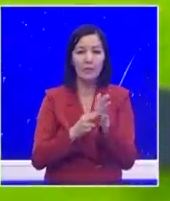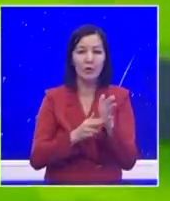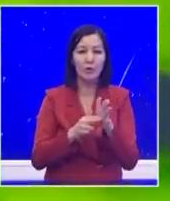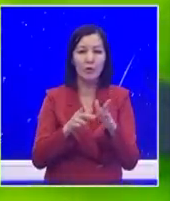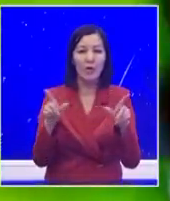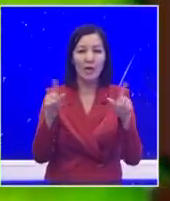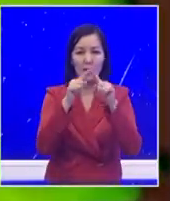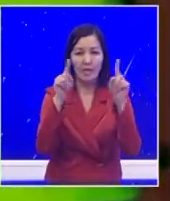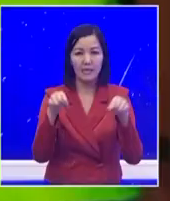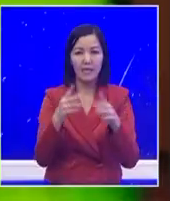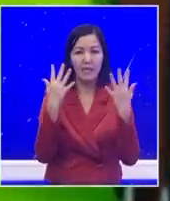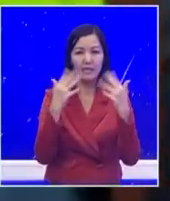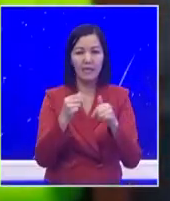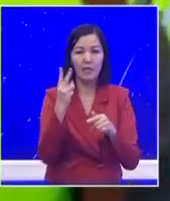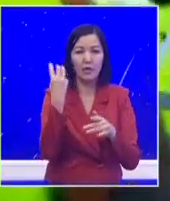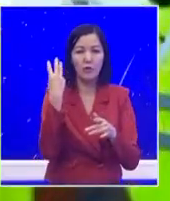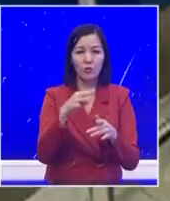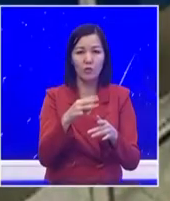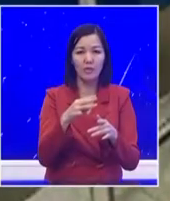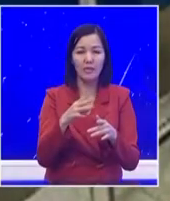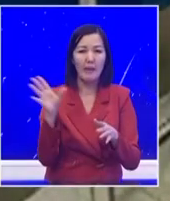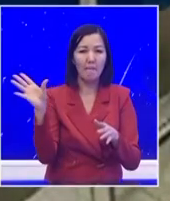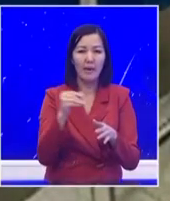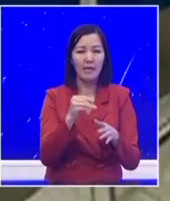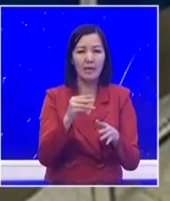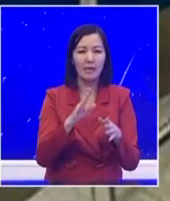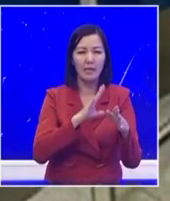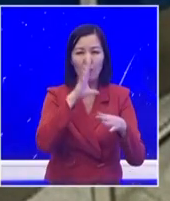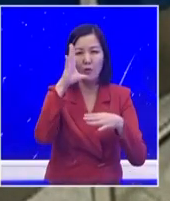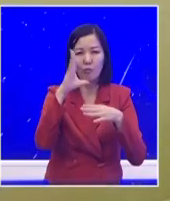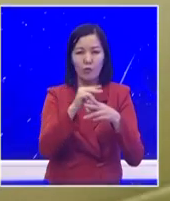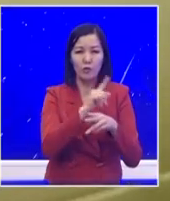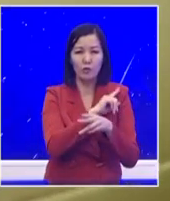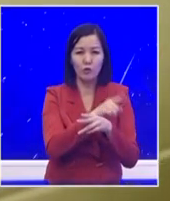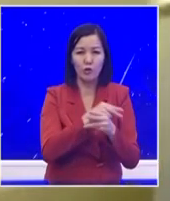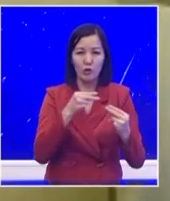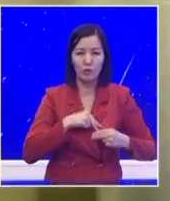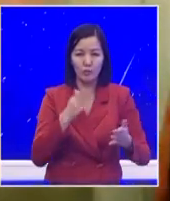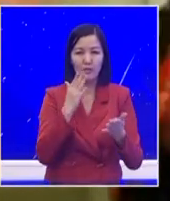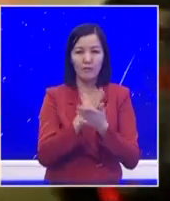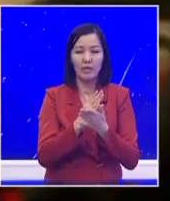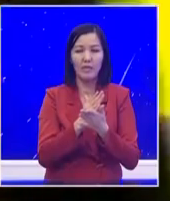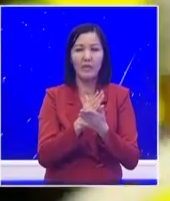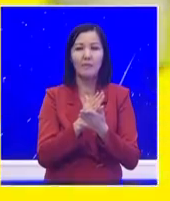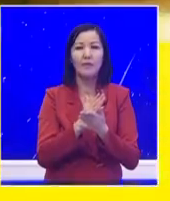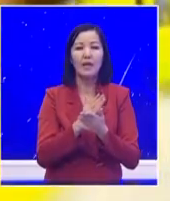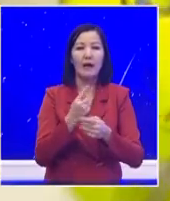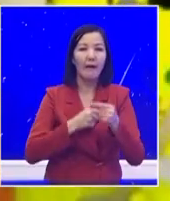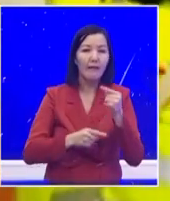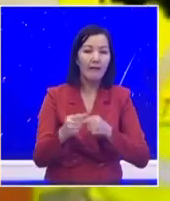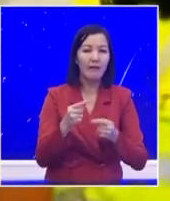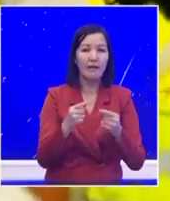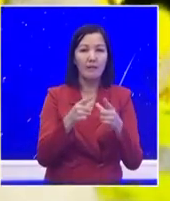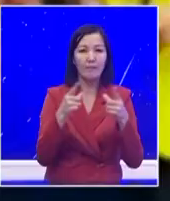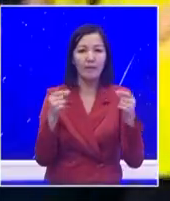темір жолы кассаларының саны 230, олар тегіс тәулік бойы күшейтілген режимде жұмыс істеп жатыр. Атап өтерлігі, қайтарылған